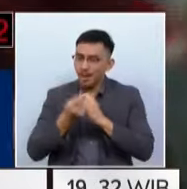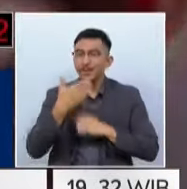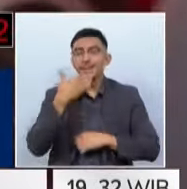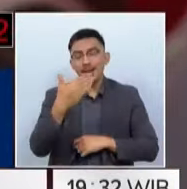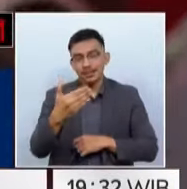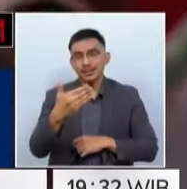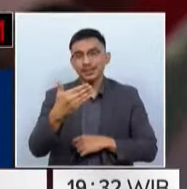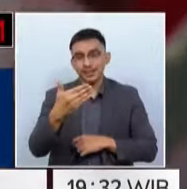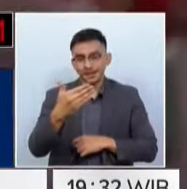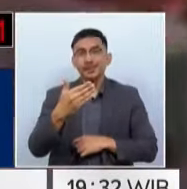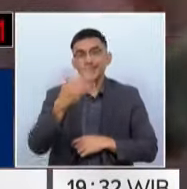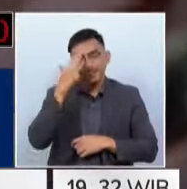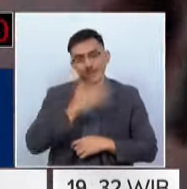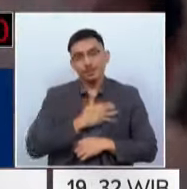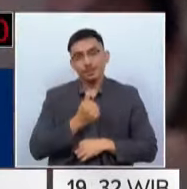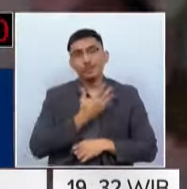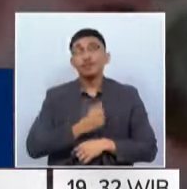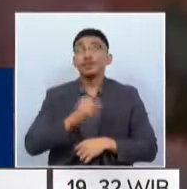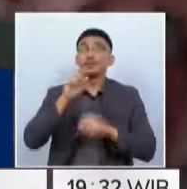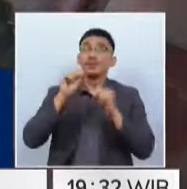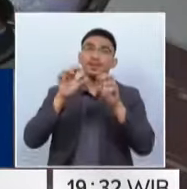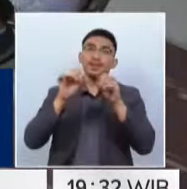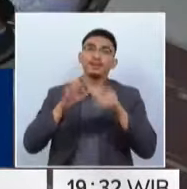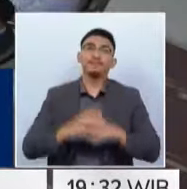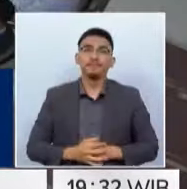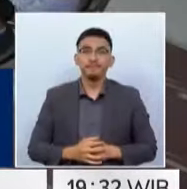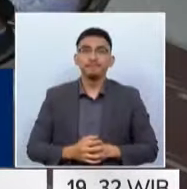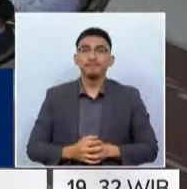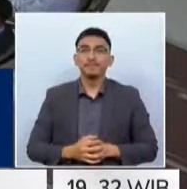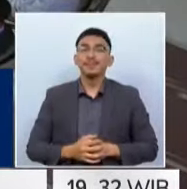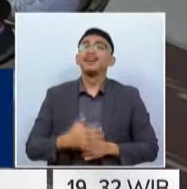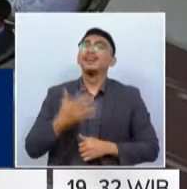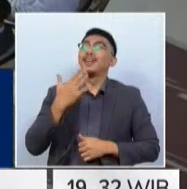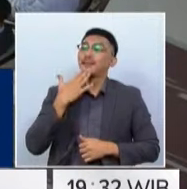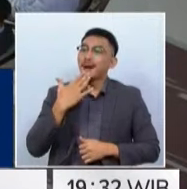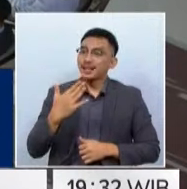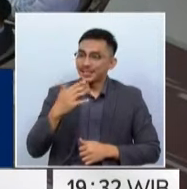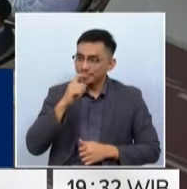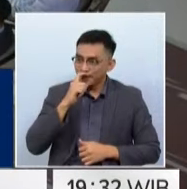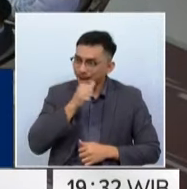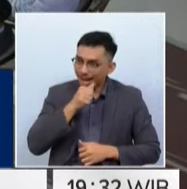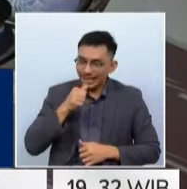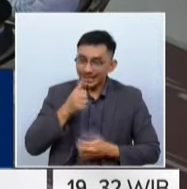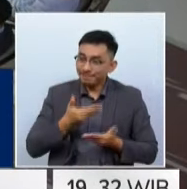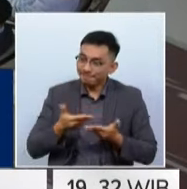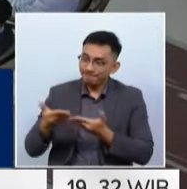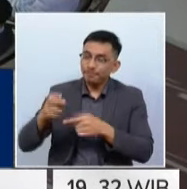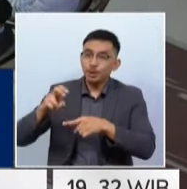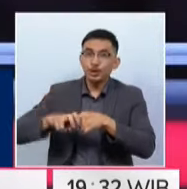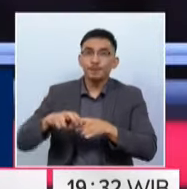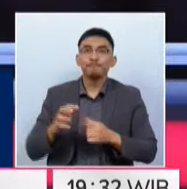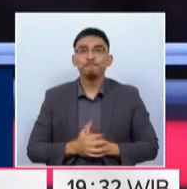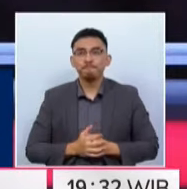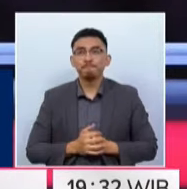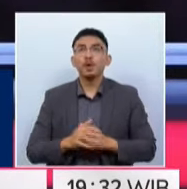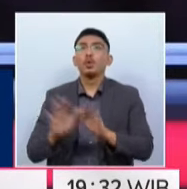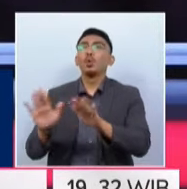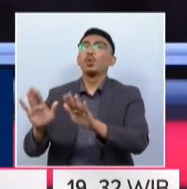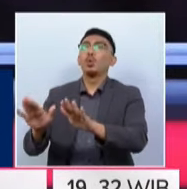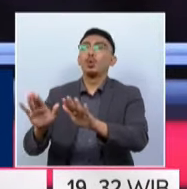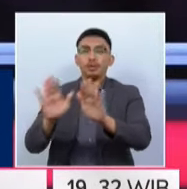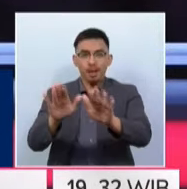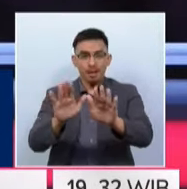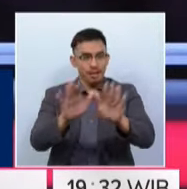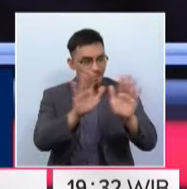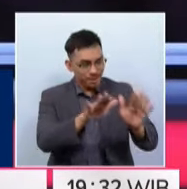warahmatullahi wabarakatuh Baik terima kasih Bapak dipersilakan Kembali ke tempat Harap tenang Harap tenang